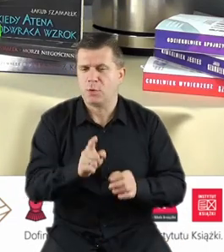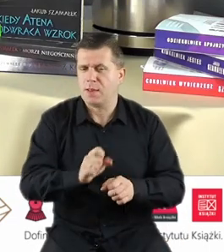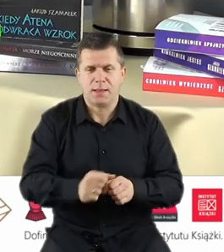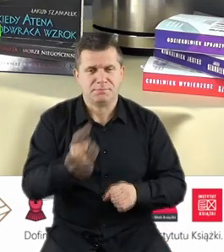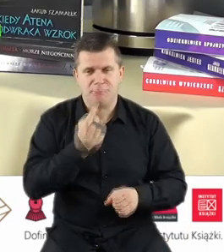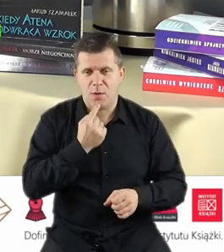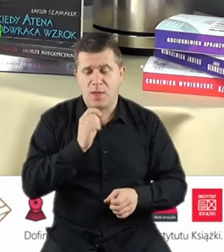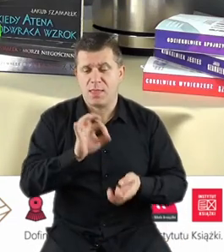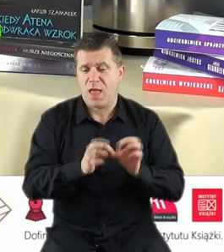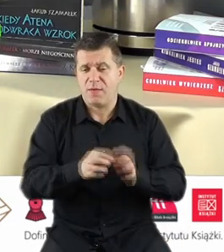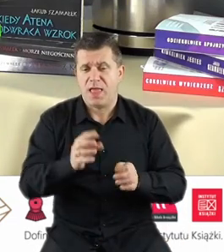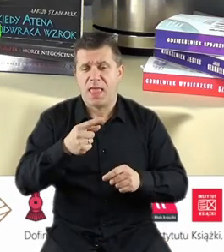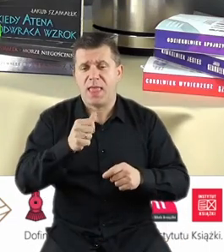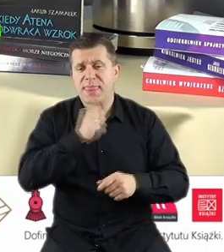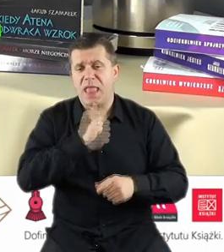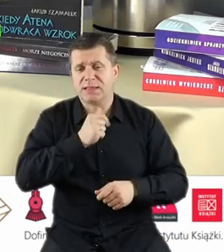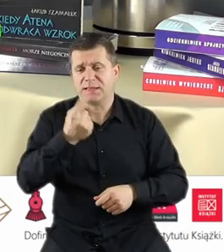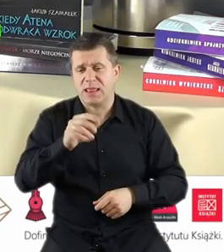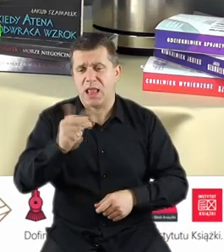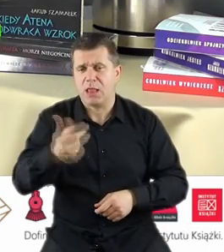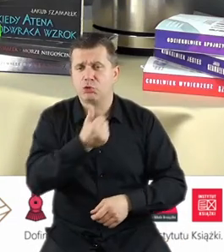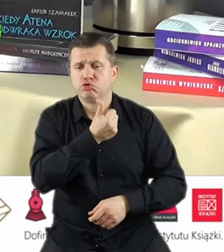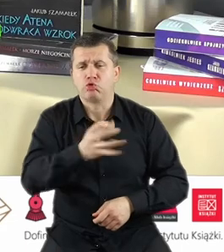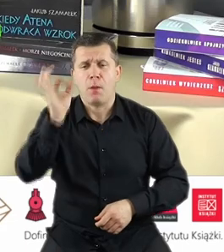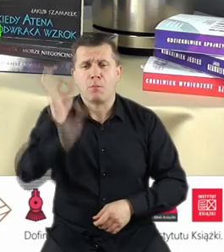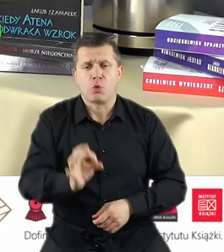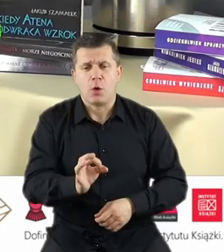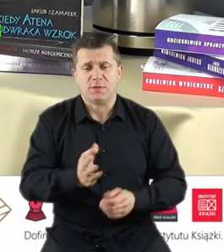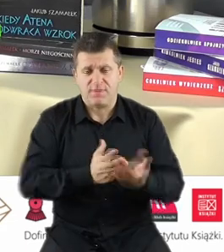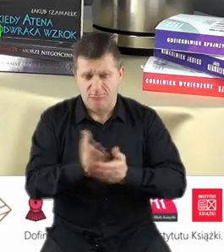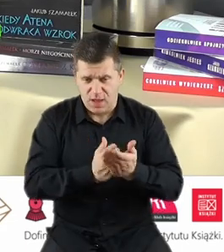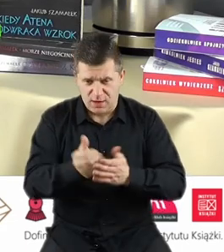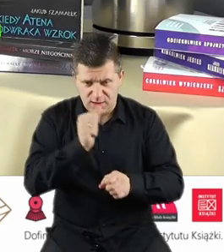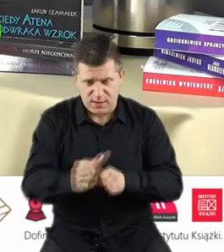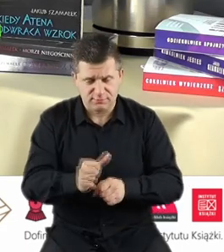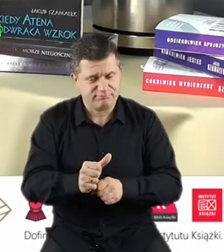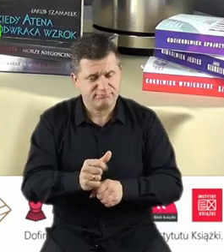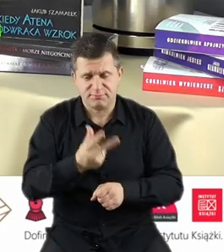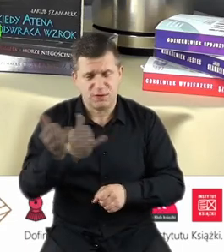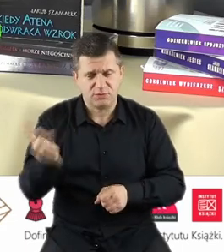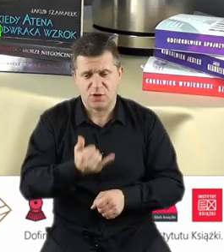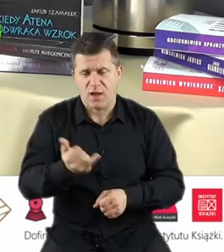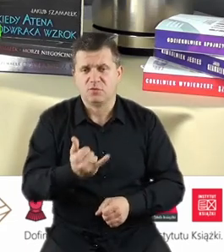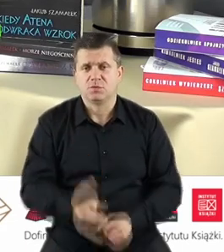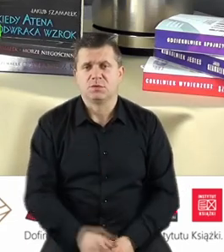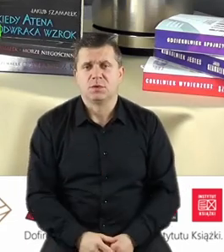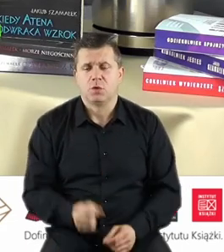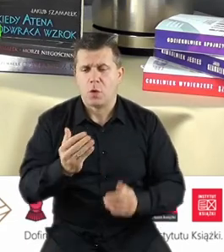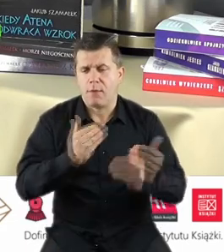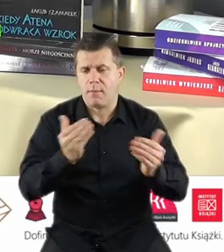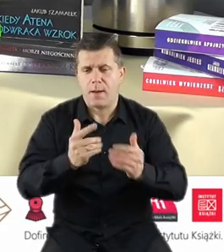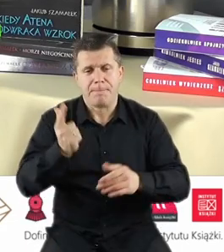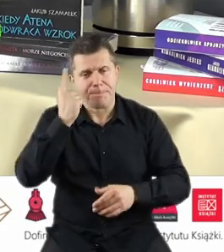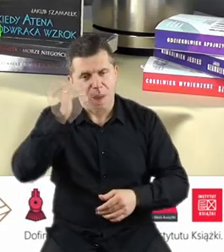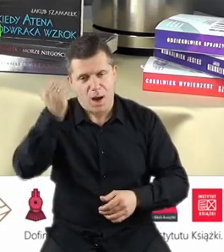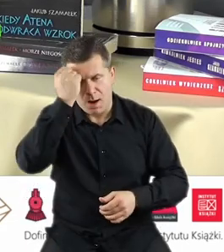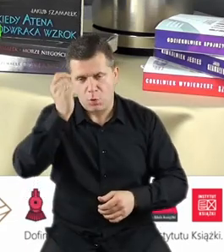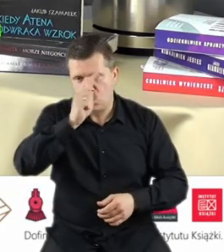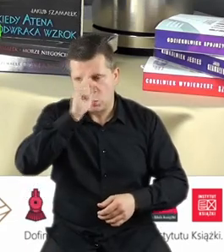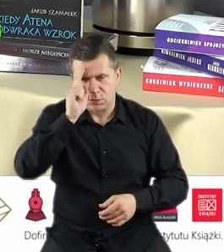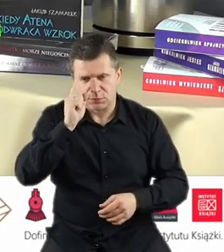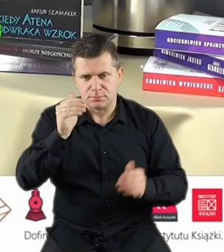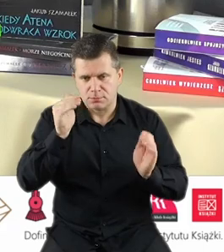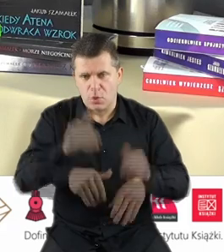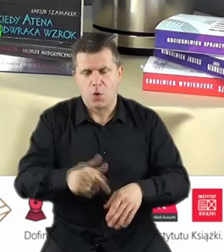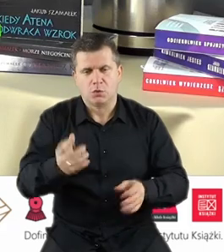testy DNA nie są w 100% jakby wiarygodne, tym bardziej odciski palców, zawsze są jakieś odchylenia. Pamięć ludzka jest najmniej tak, wiarygodna. Pamięć ludzka